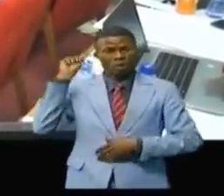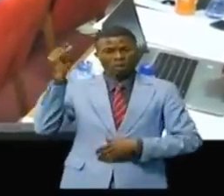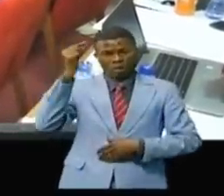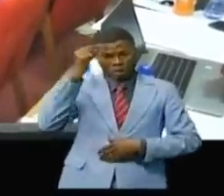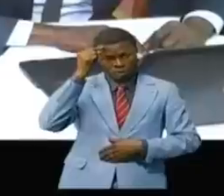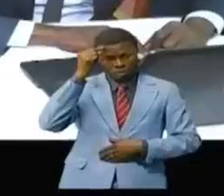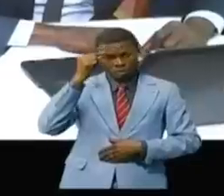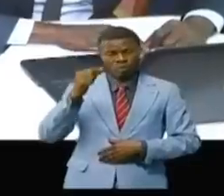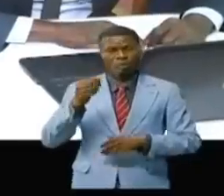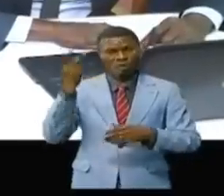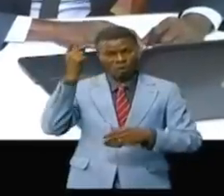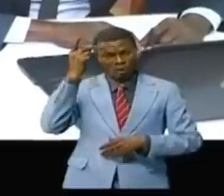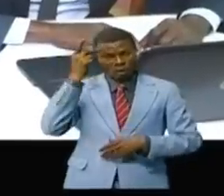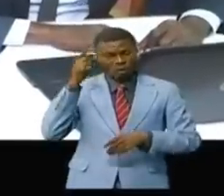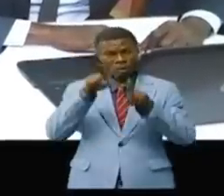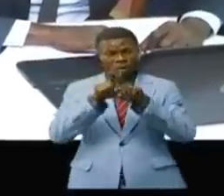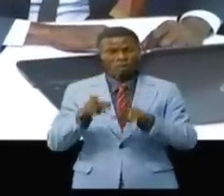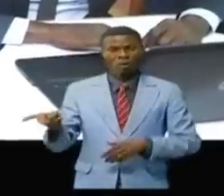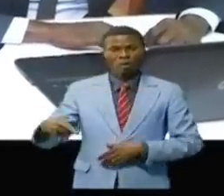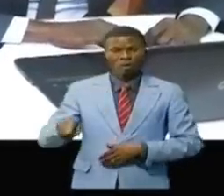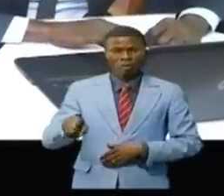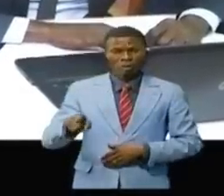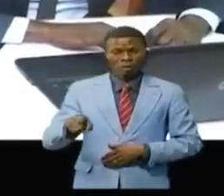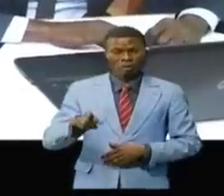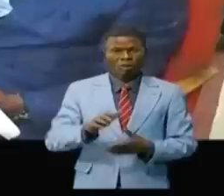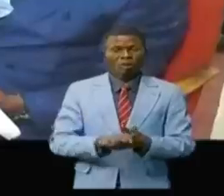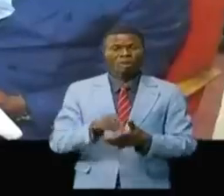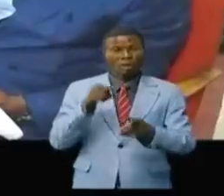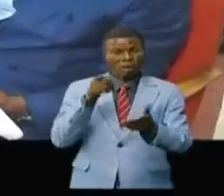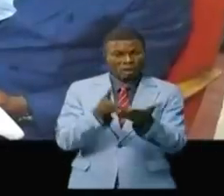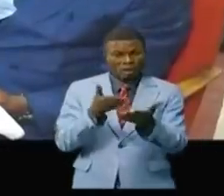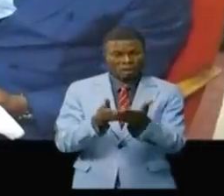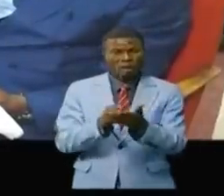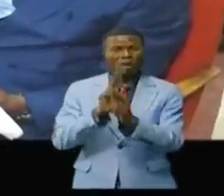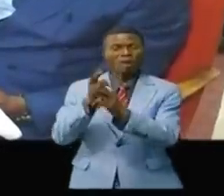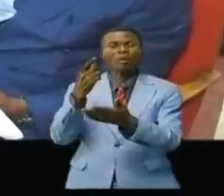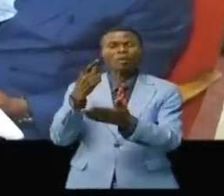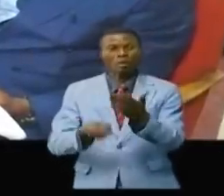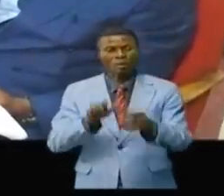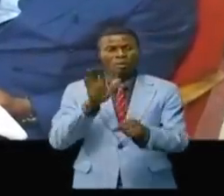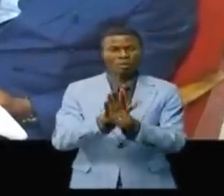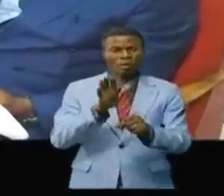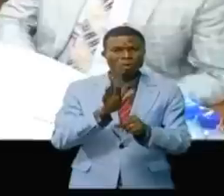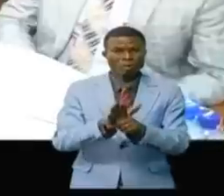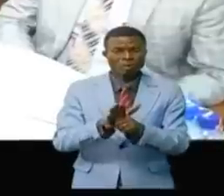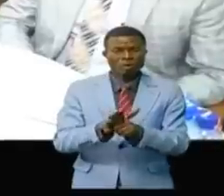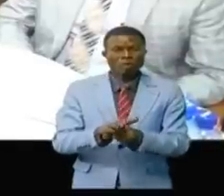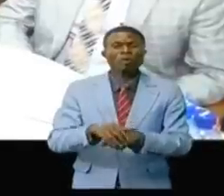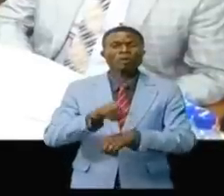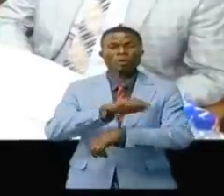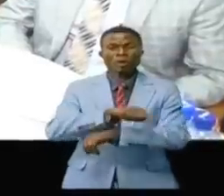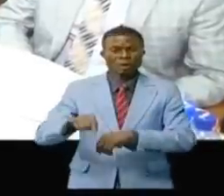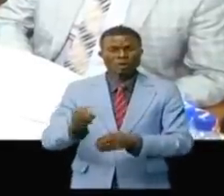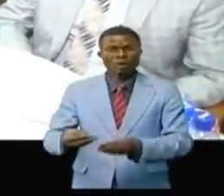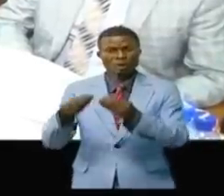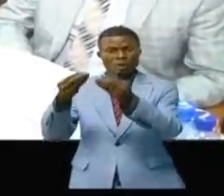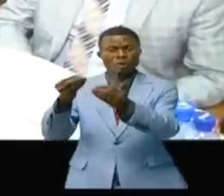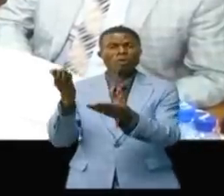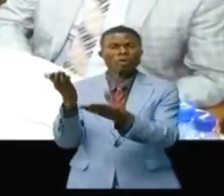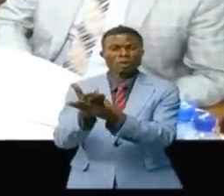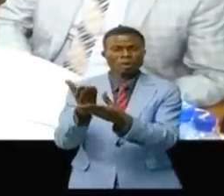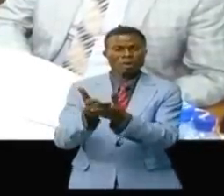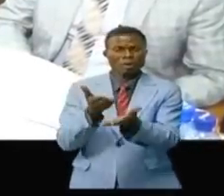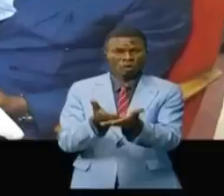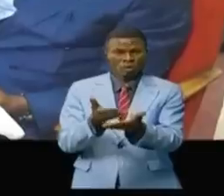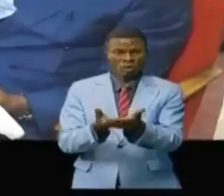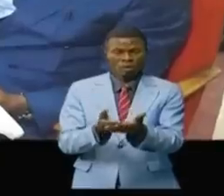pouvoir central et des provinces. Il ressort de cet état des lieux que la plupart des entités devant transmettre ces données légales